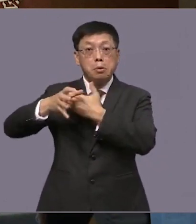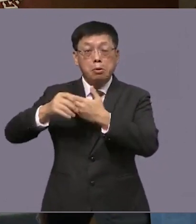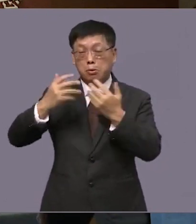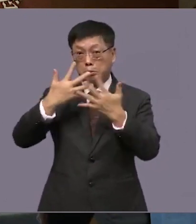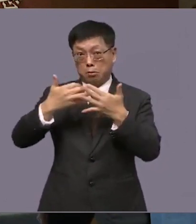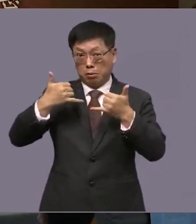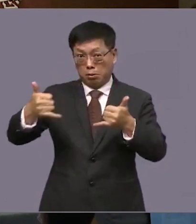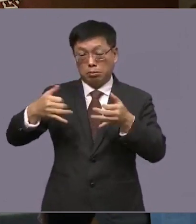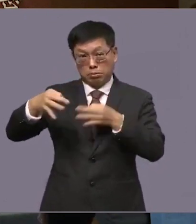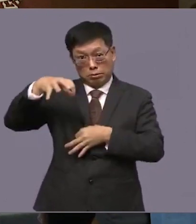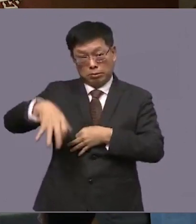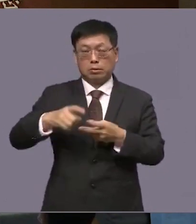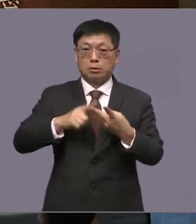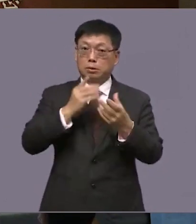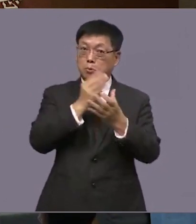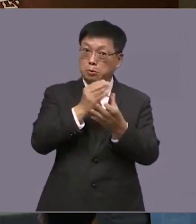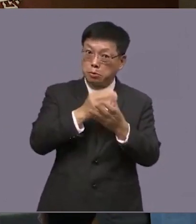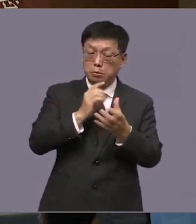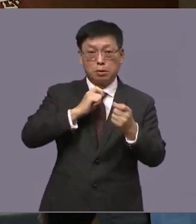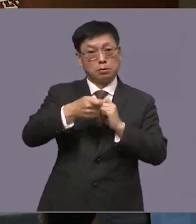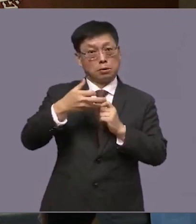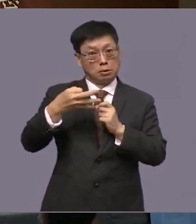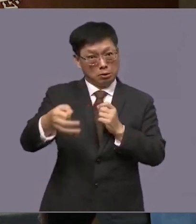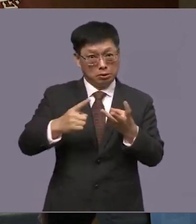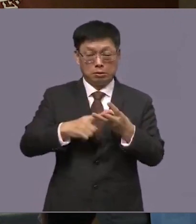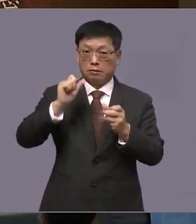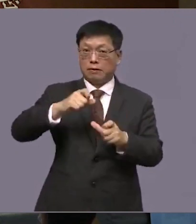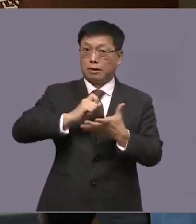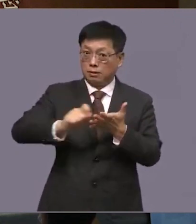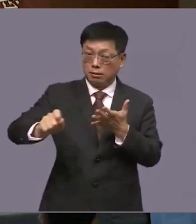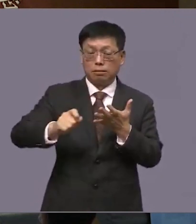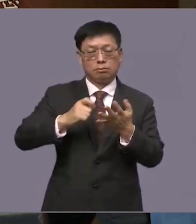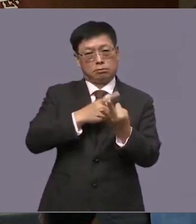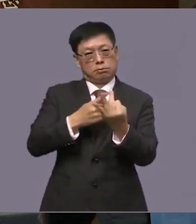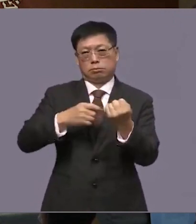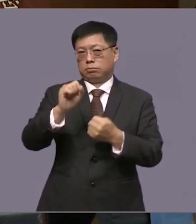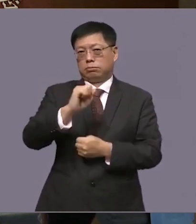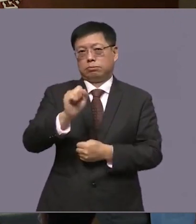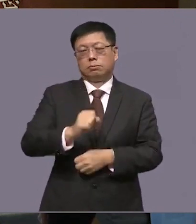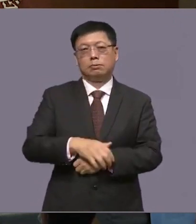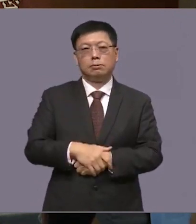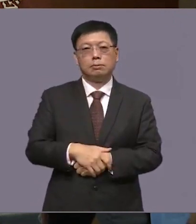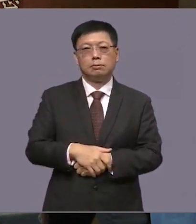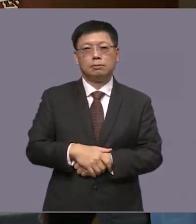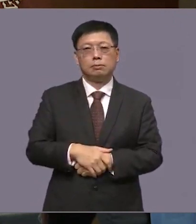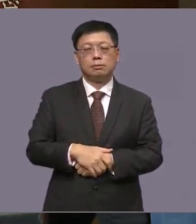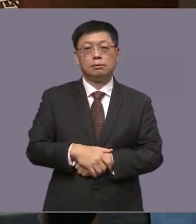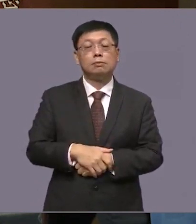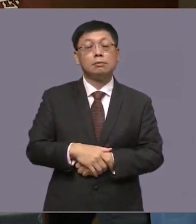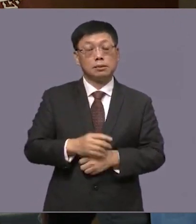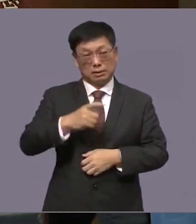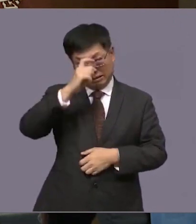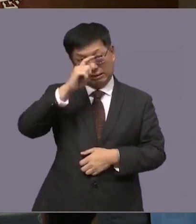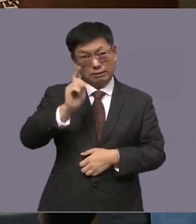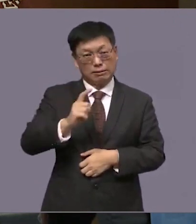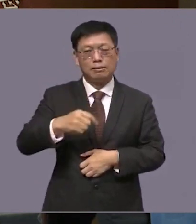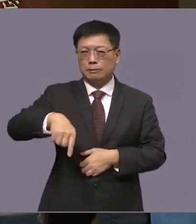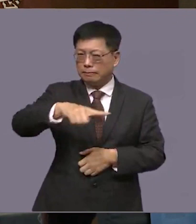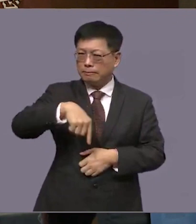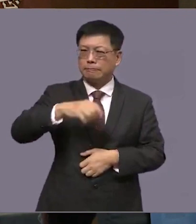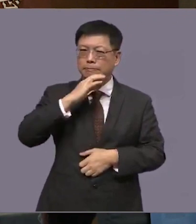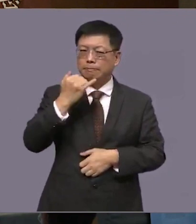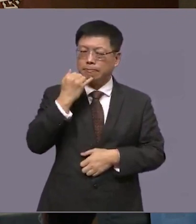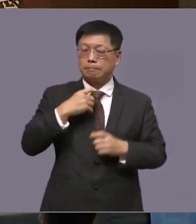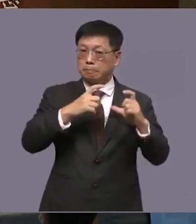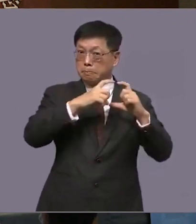网购不能用，买股票、缴税、缴罚单等等不可以用。我们就是希望这个五倍